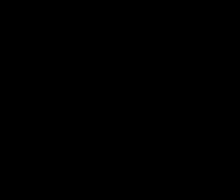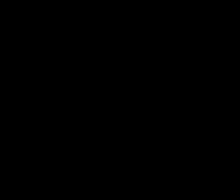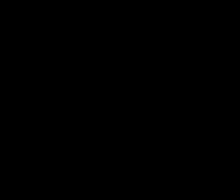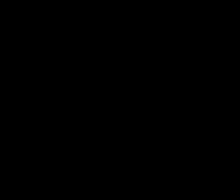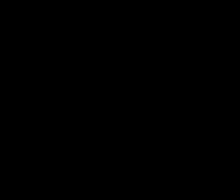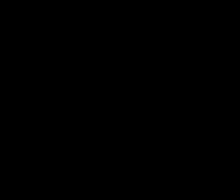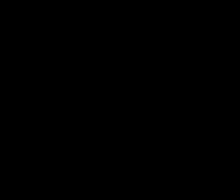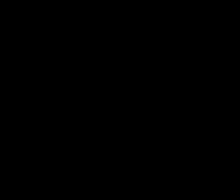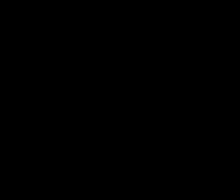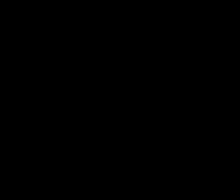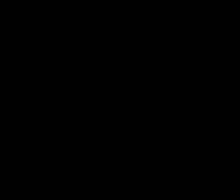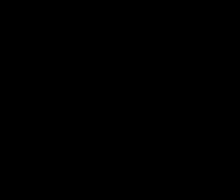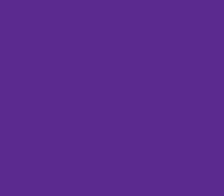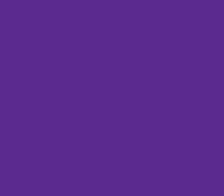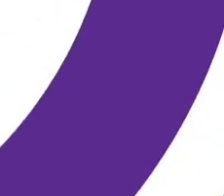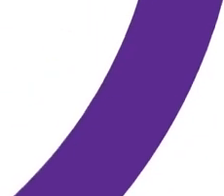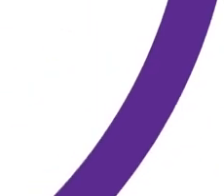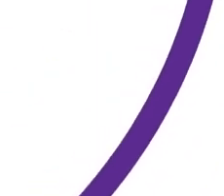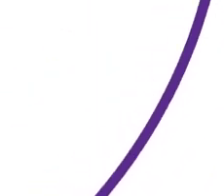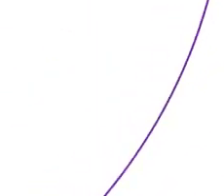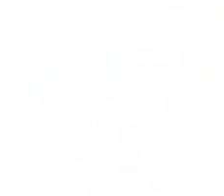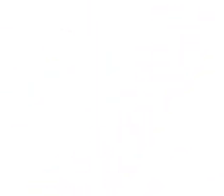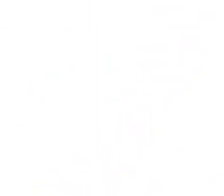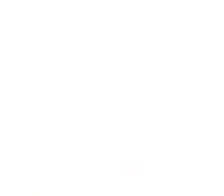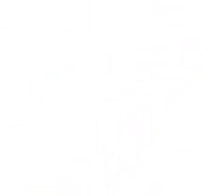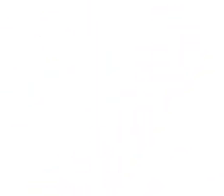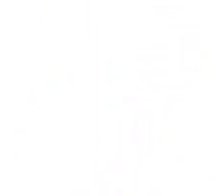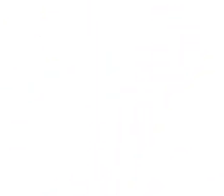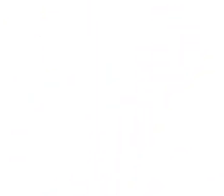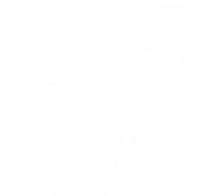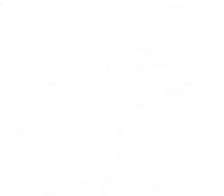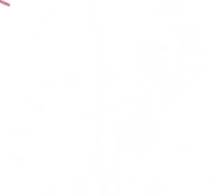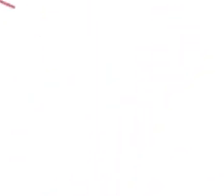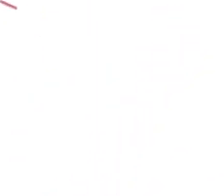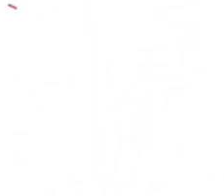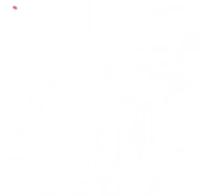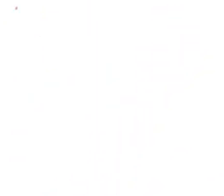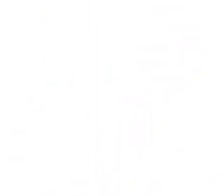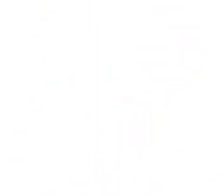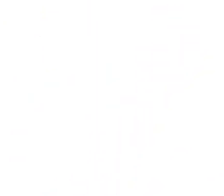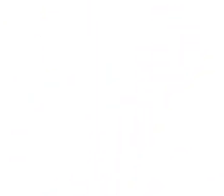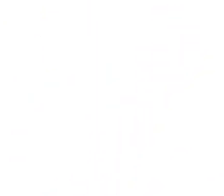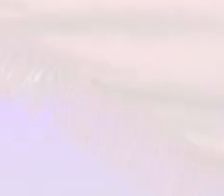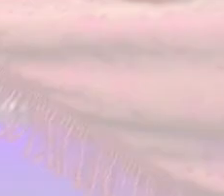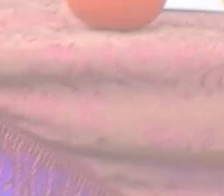Didik TV KPM.